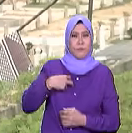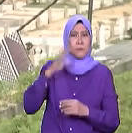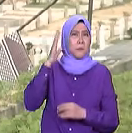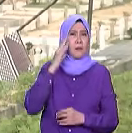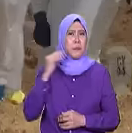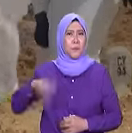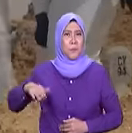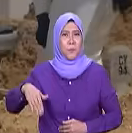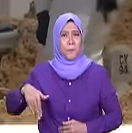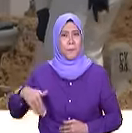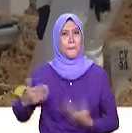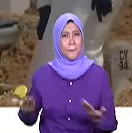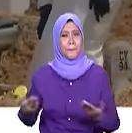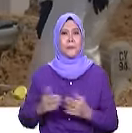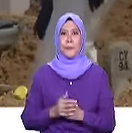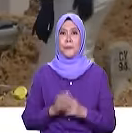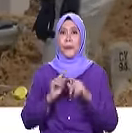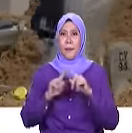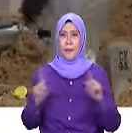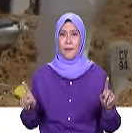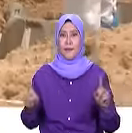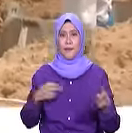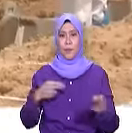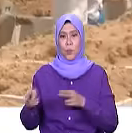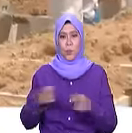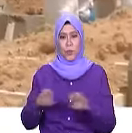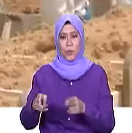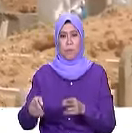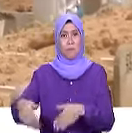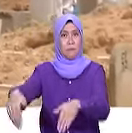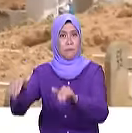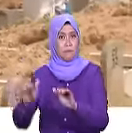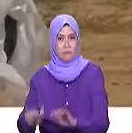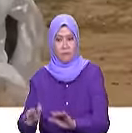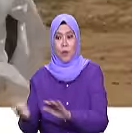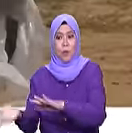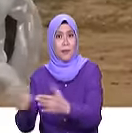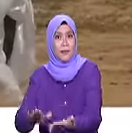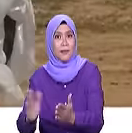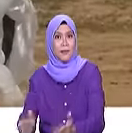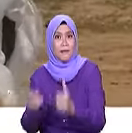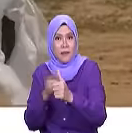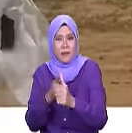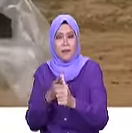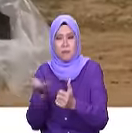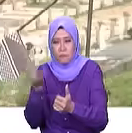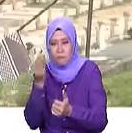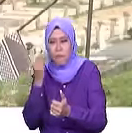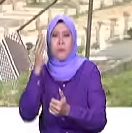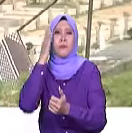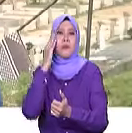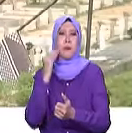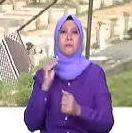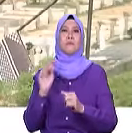lagi. Tapi setelah saya menguruskan jenazah yang pertama tu, dah dapat pengalaman sikit, baru saya